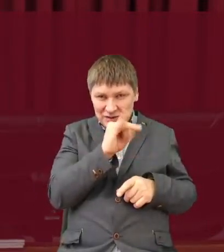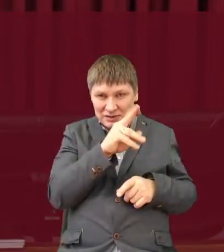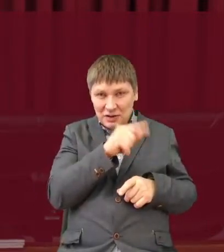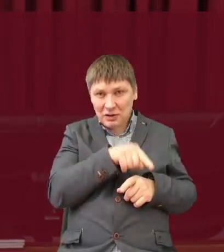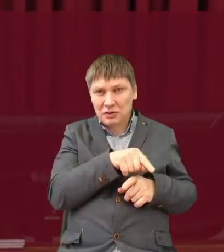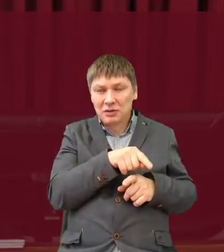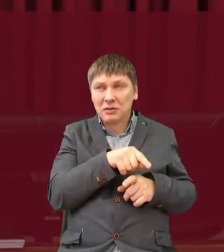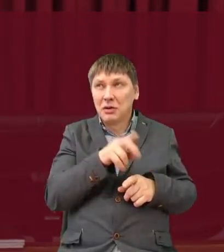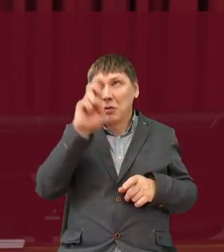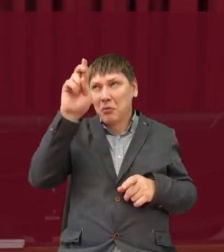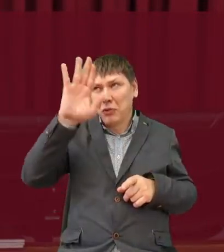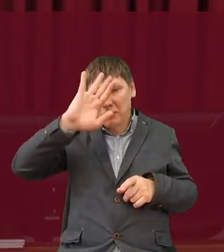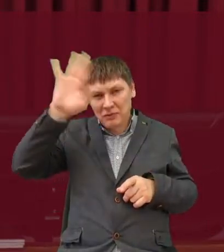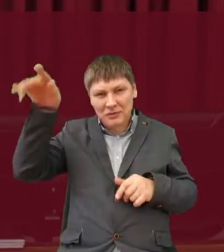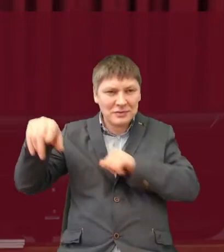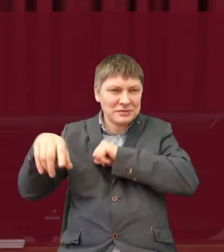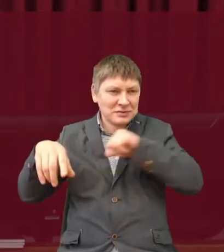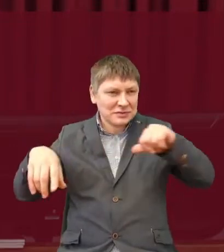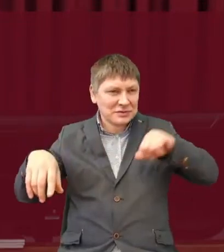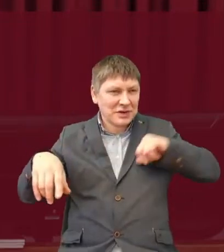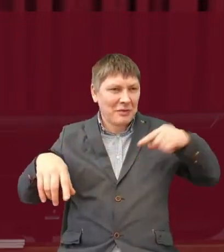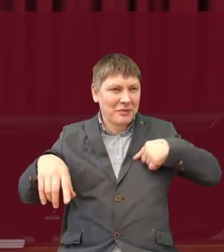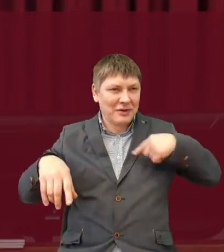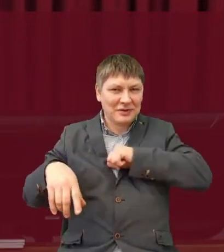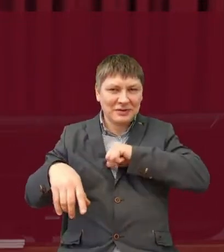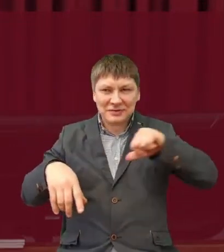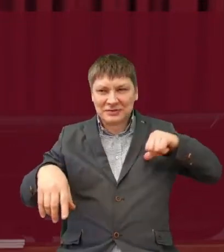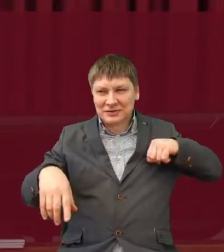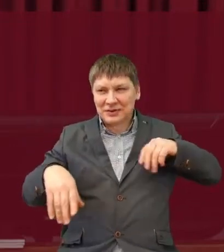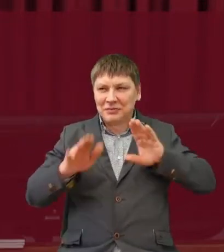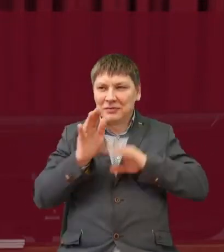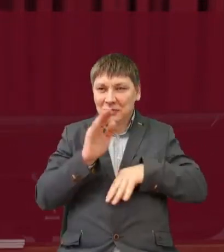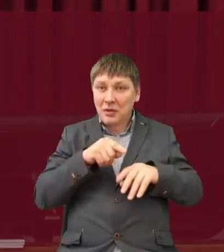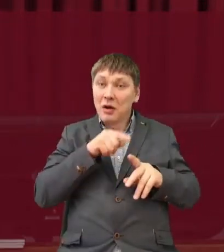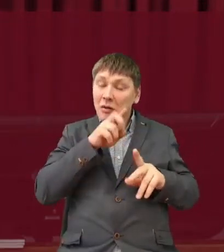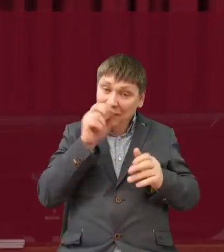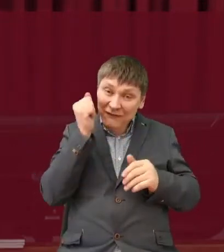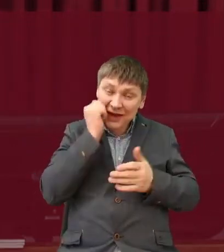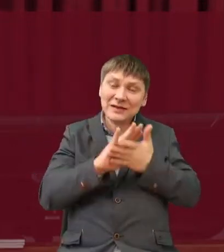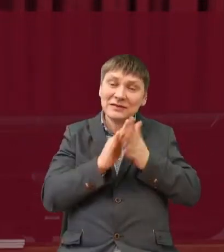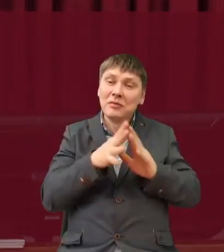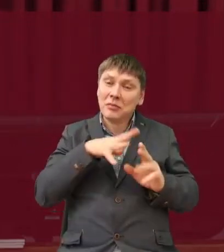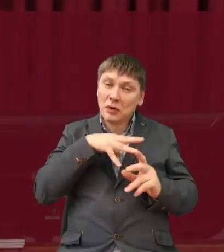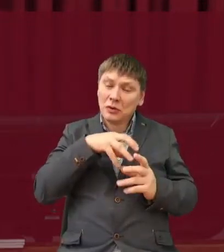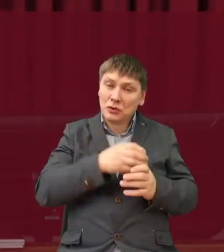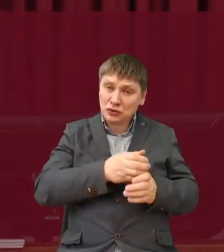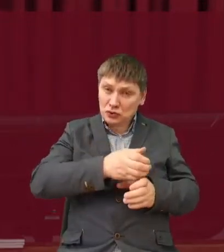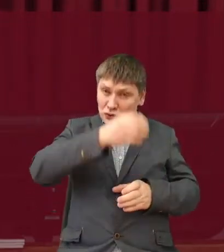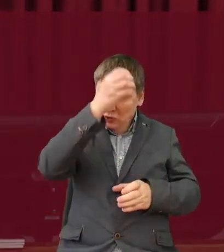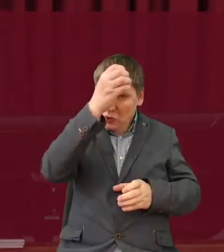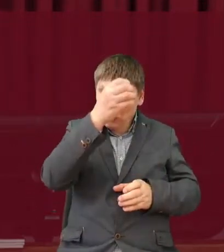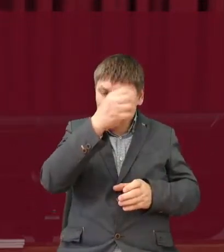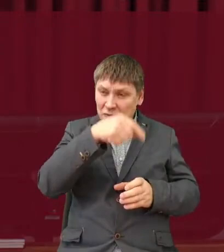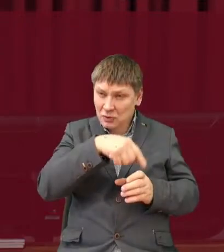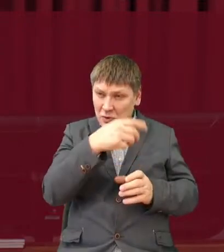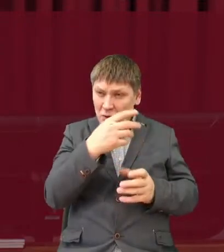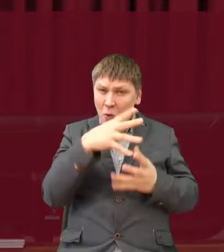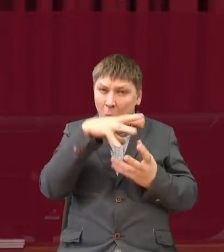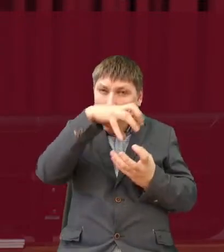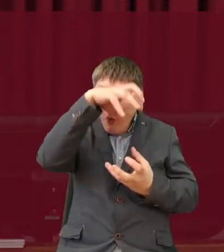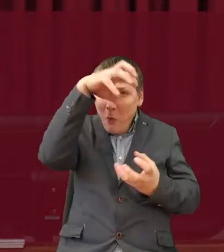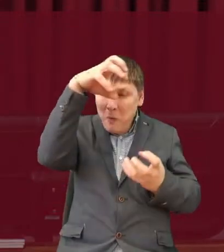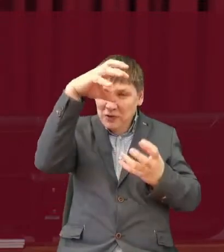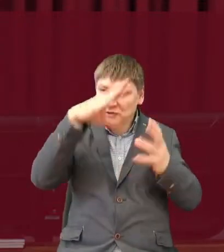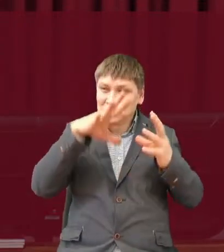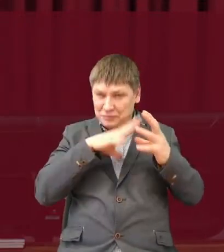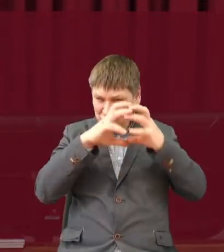бежим впереди Бога знаете как ветхом завете был этот столб Облачный стол Огненный и две ошибки которые мог